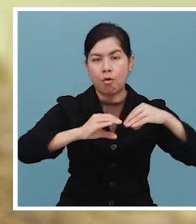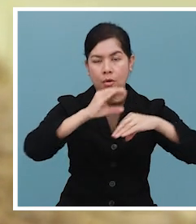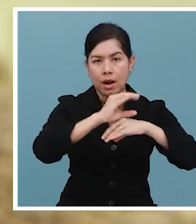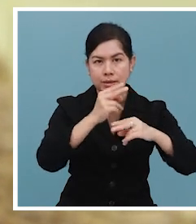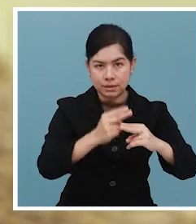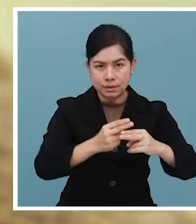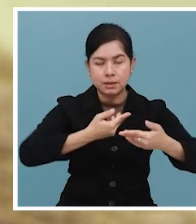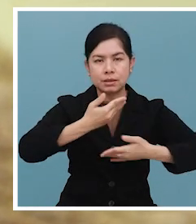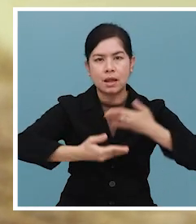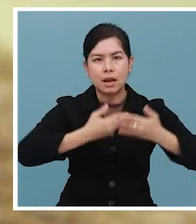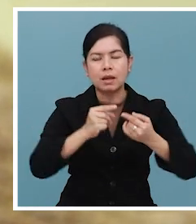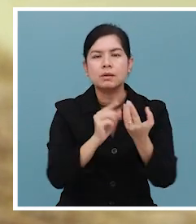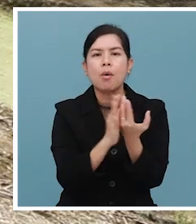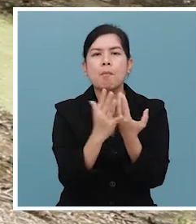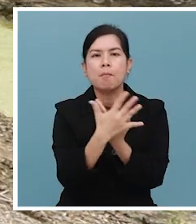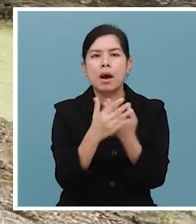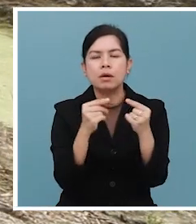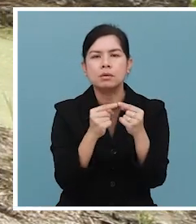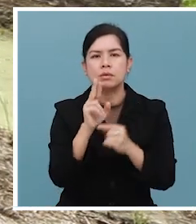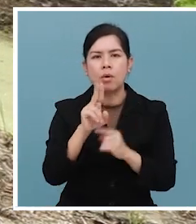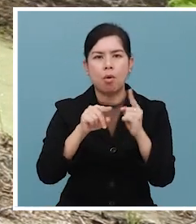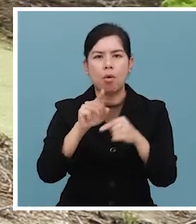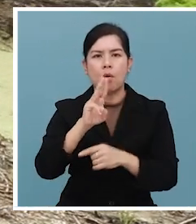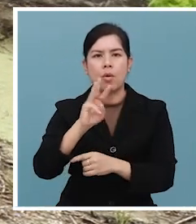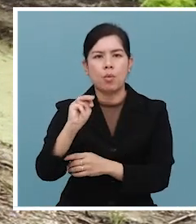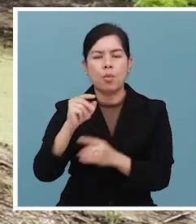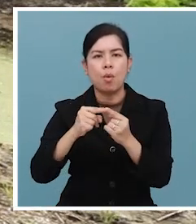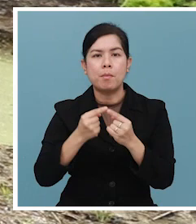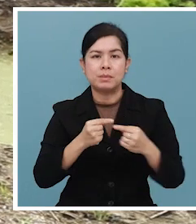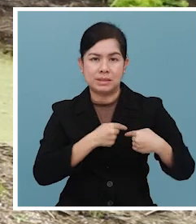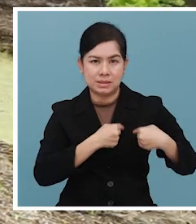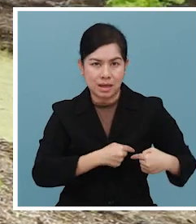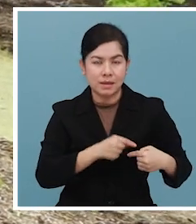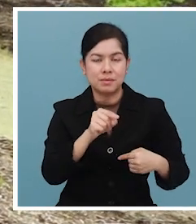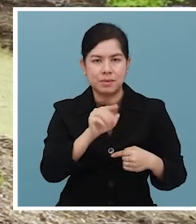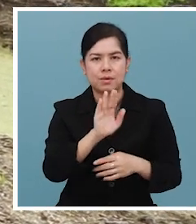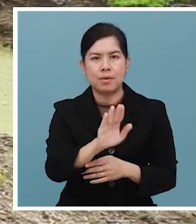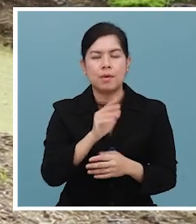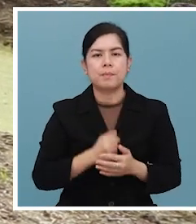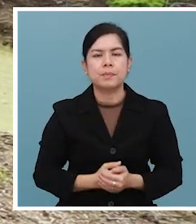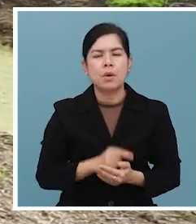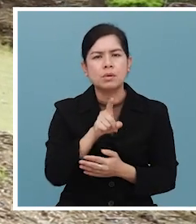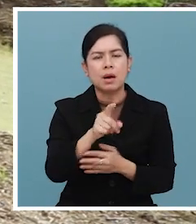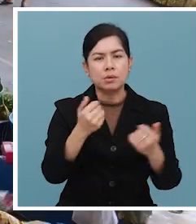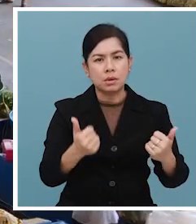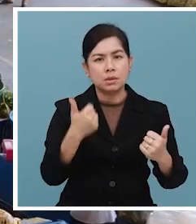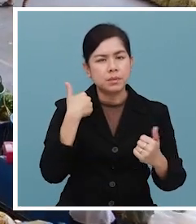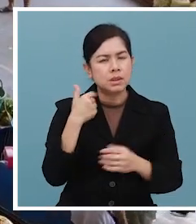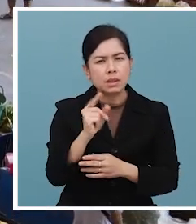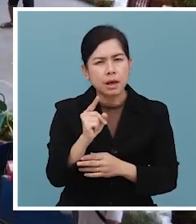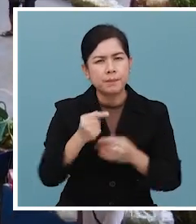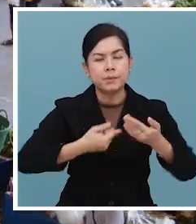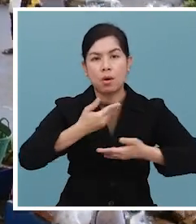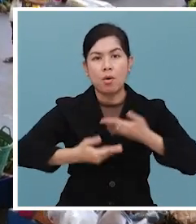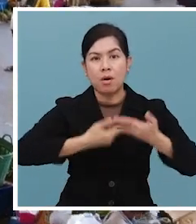เพราะว่ามันเป็นตลาดค้าส่งที่ใหญ ่ตอนที่ช่องทางตลาดที่พี่เข้าไปถึงหรือว่าวิสาหกิจชุมชนเราเข้าไปเนี่ยมันมีที่ไหนยังไงบ้าง หลักๆเลยต